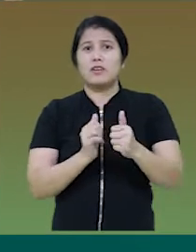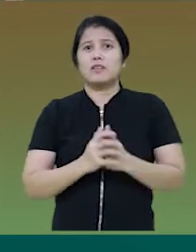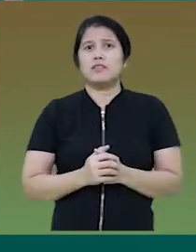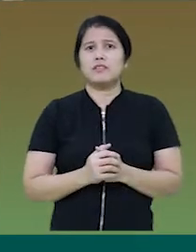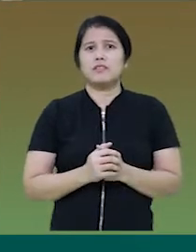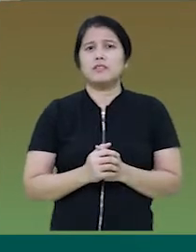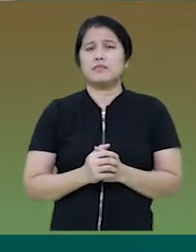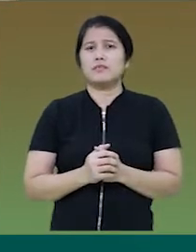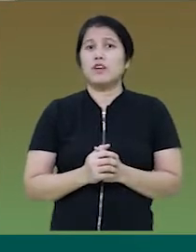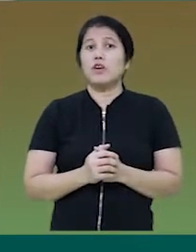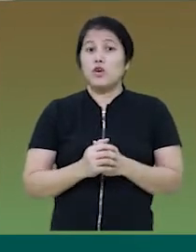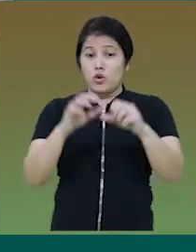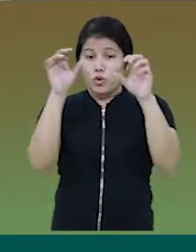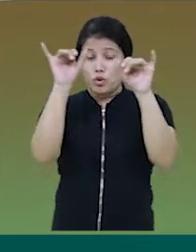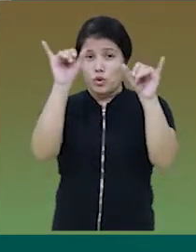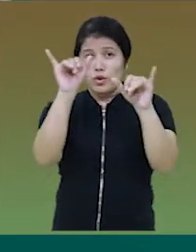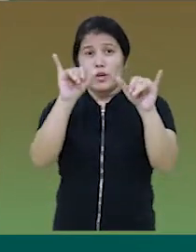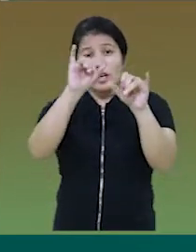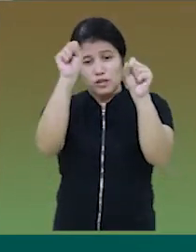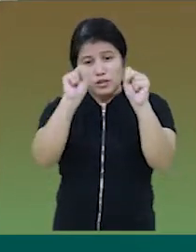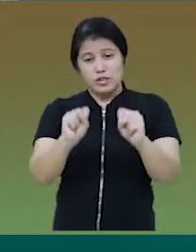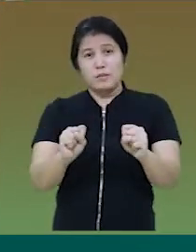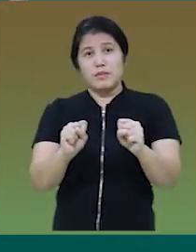lalagyan. Scientific Shen.